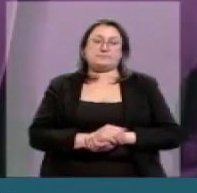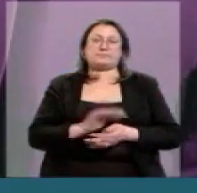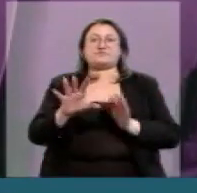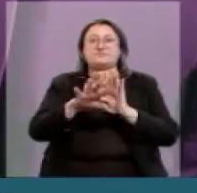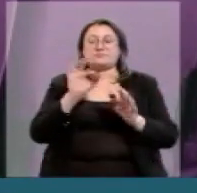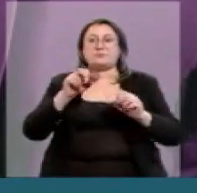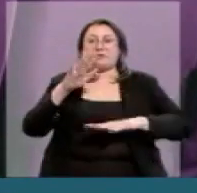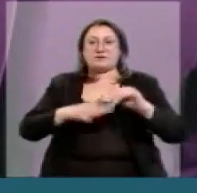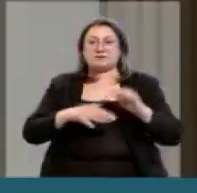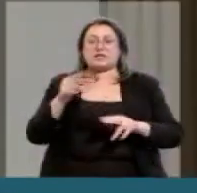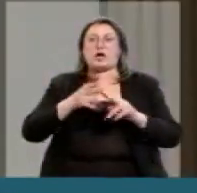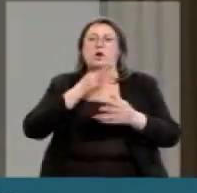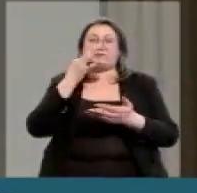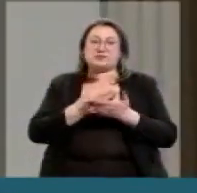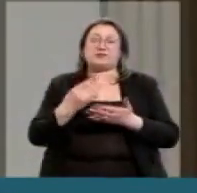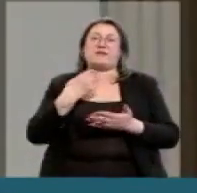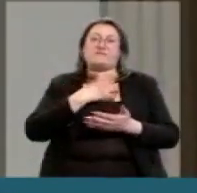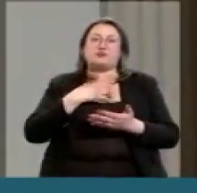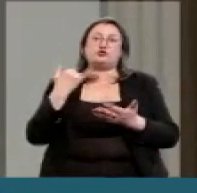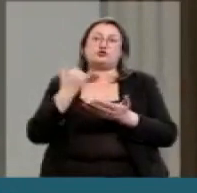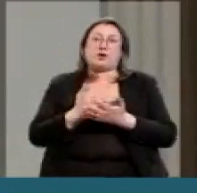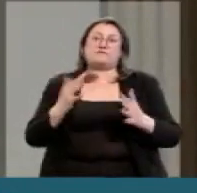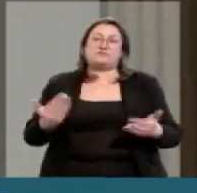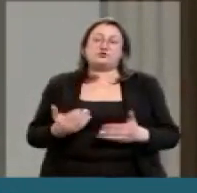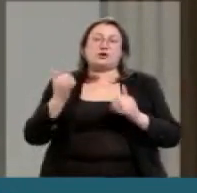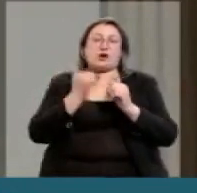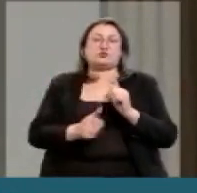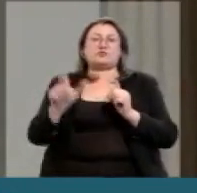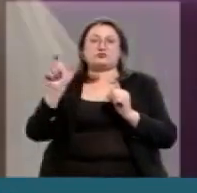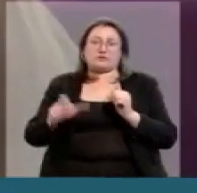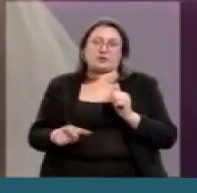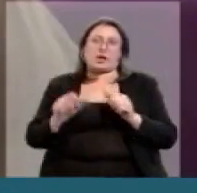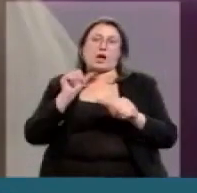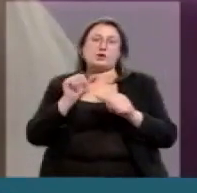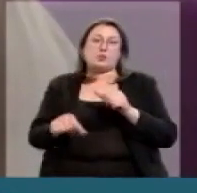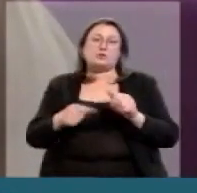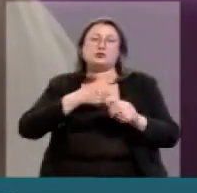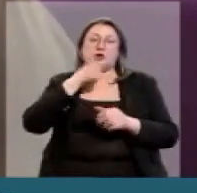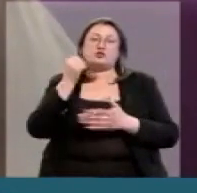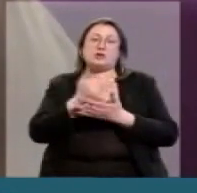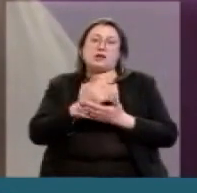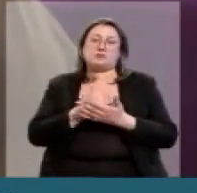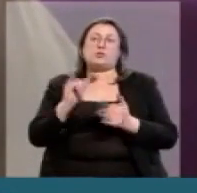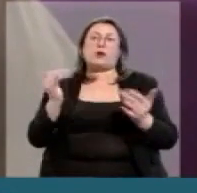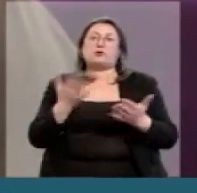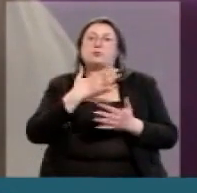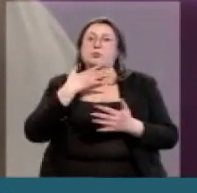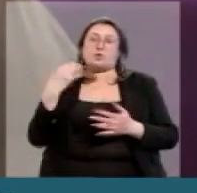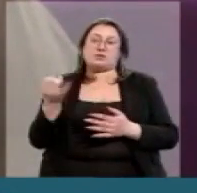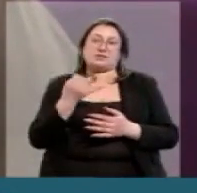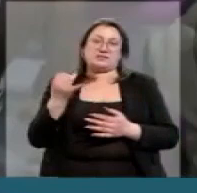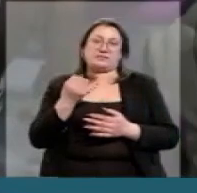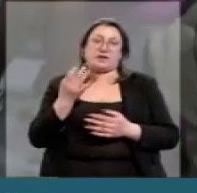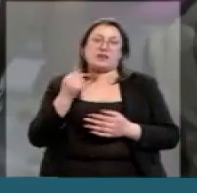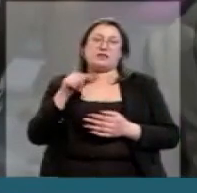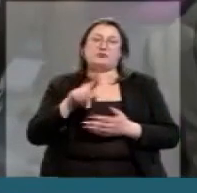Выбор профессии – ответственный и важный шаг в жизни каждого человека, особенно старшеклассников, у которых много интересов,